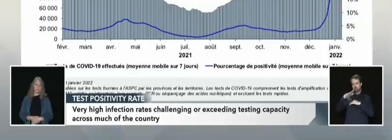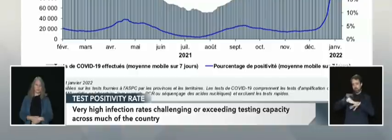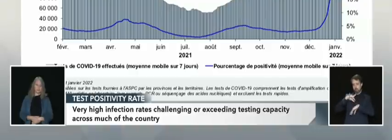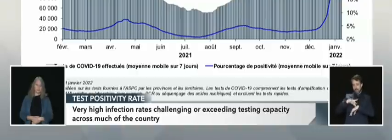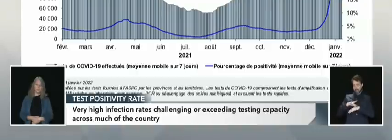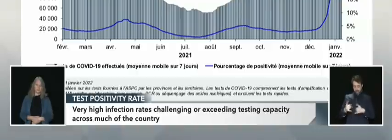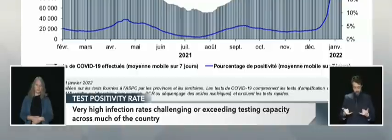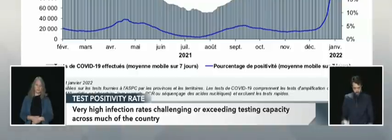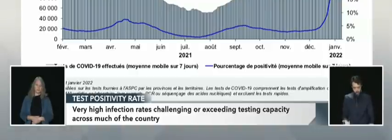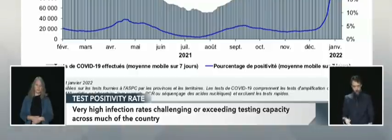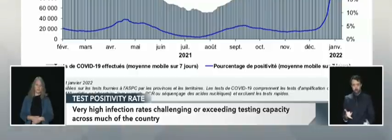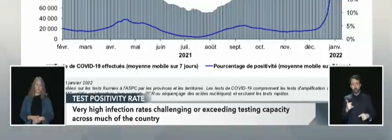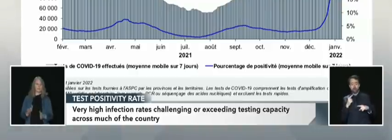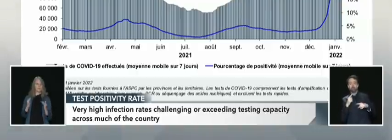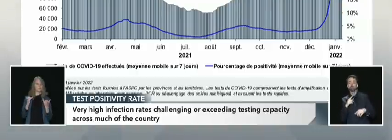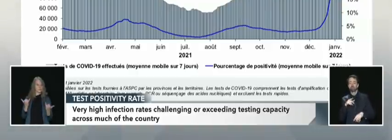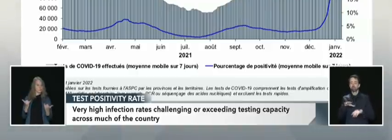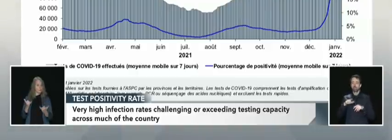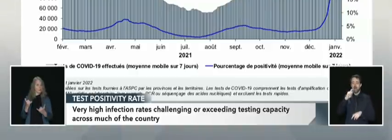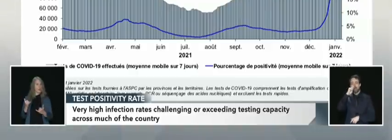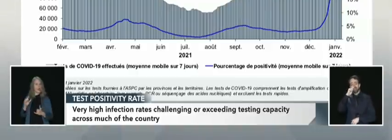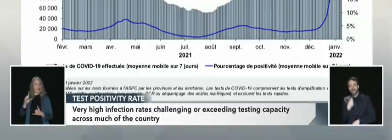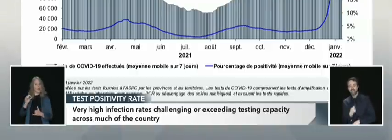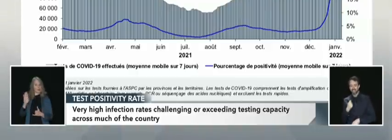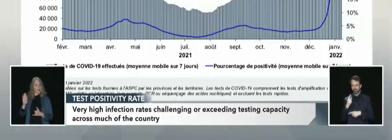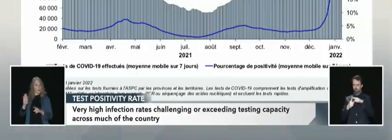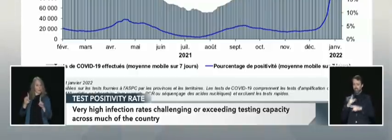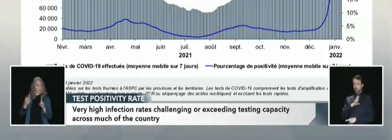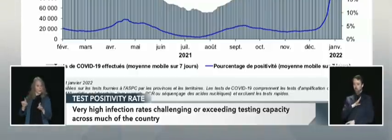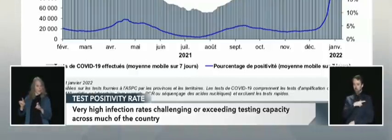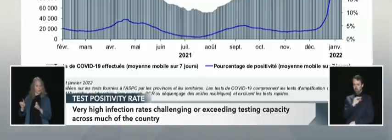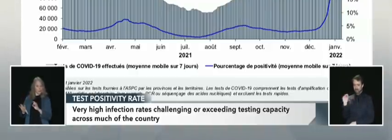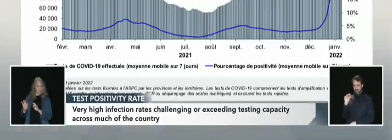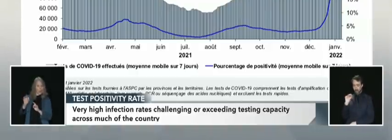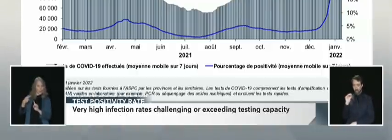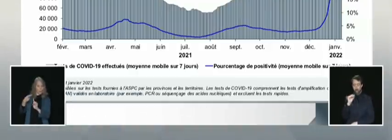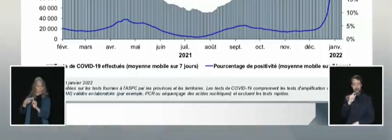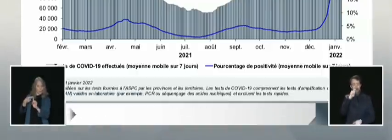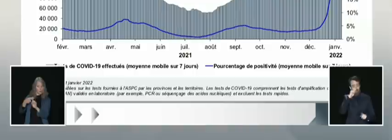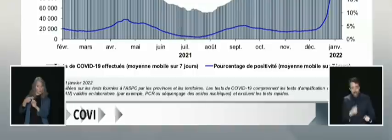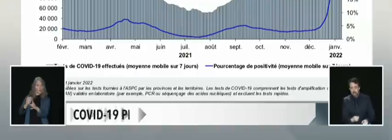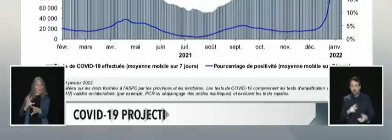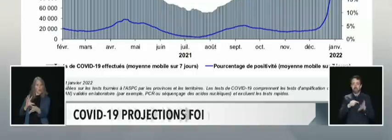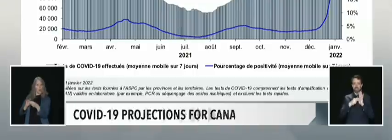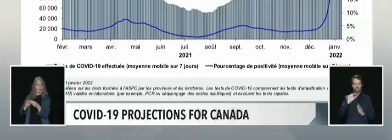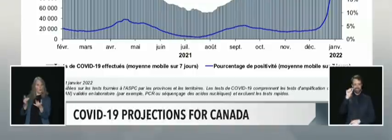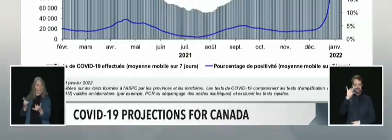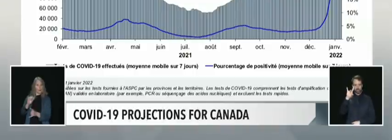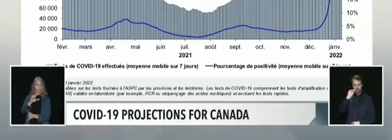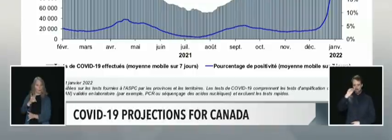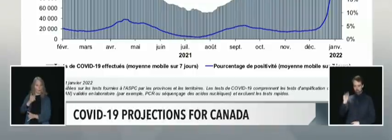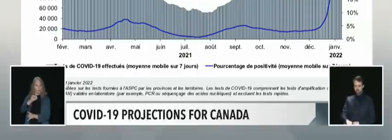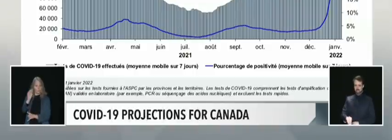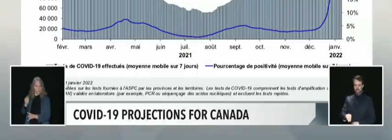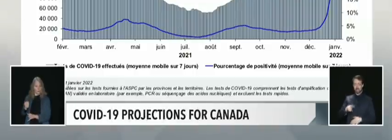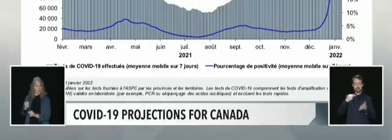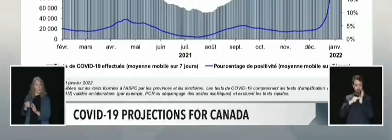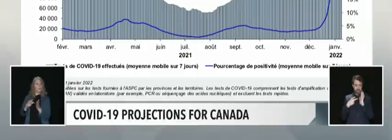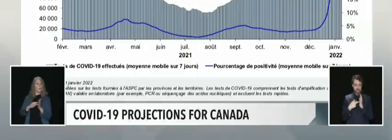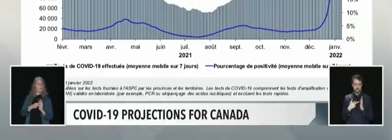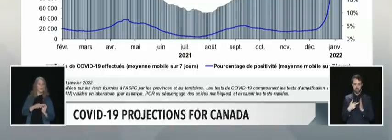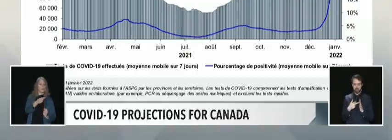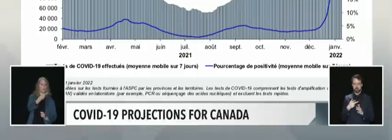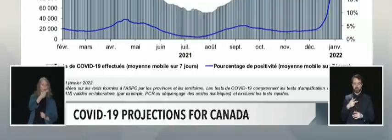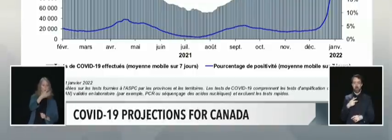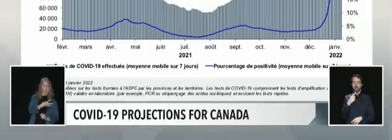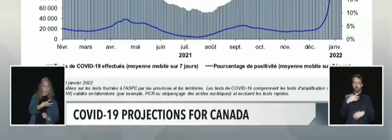pourcentage de positivité des tests de laboratoire est de 28 %, signifiant que le virus est détecté dans